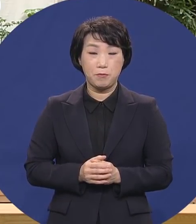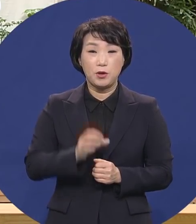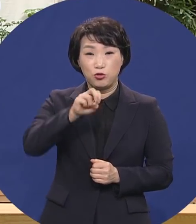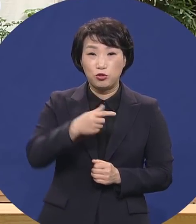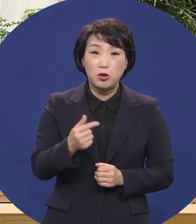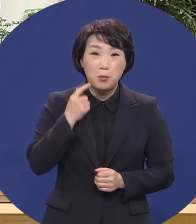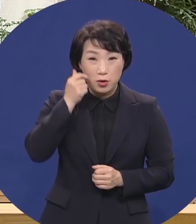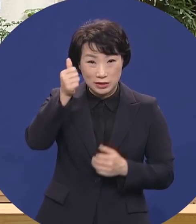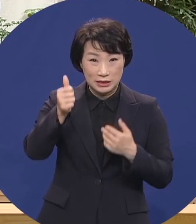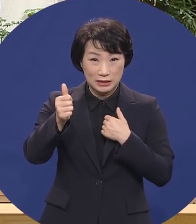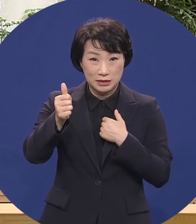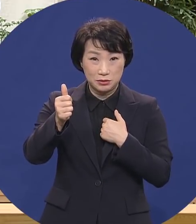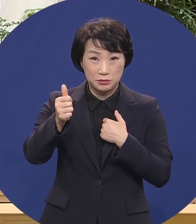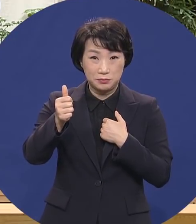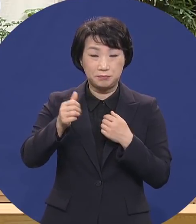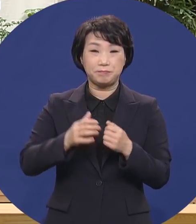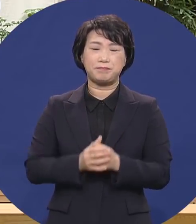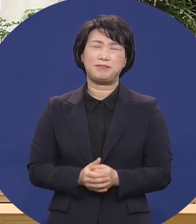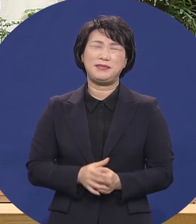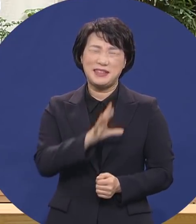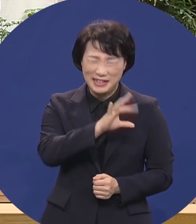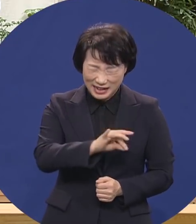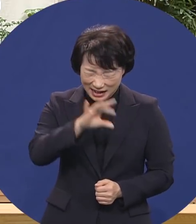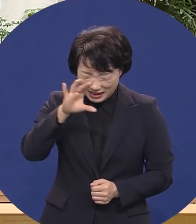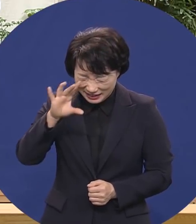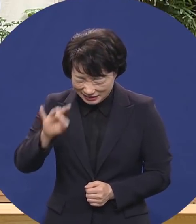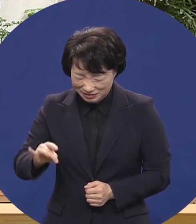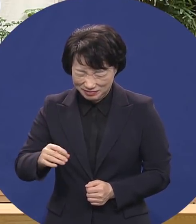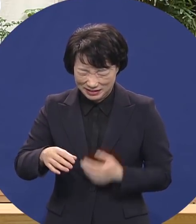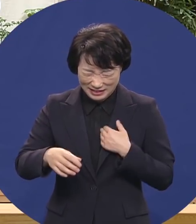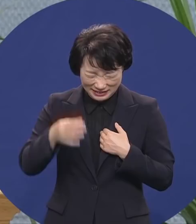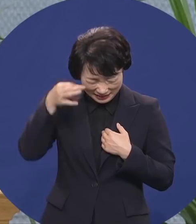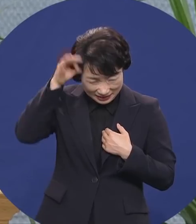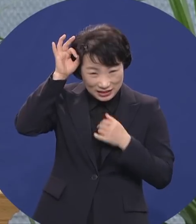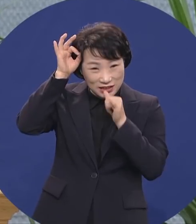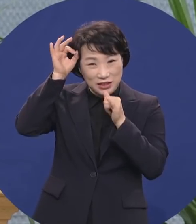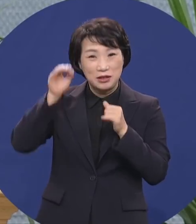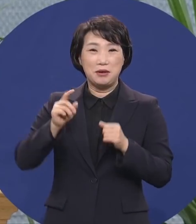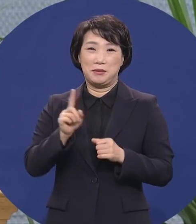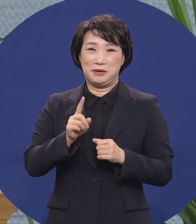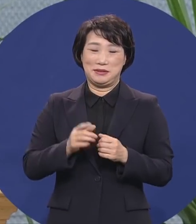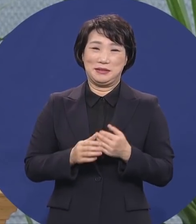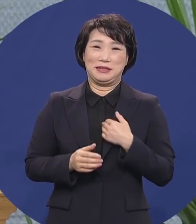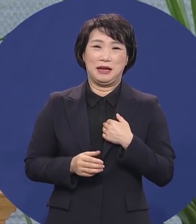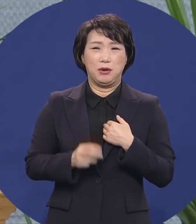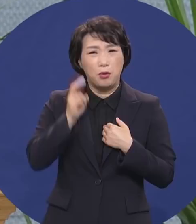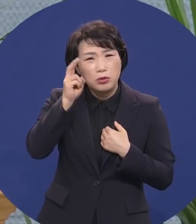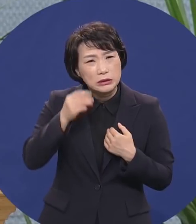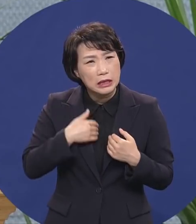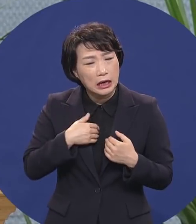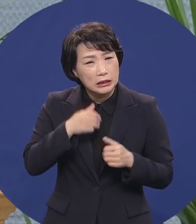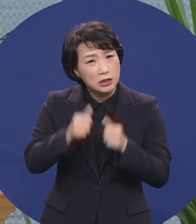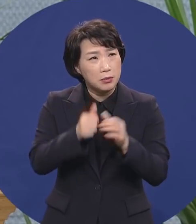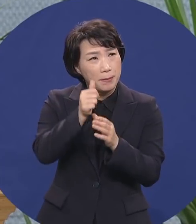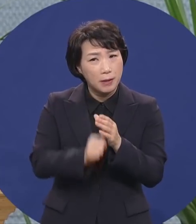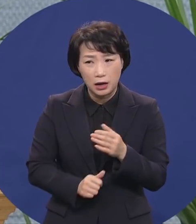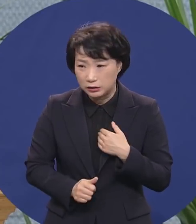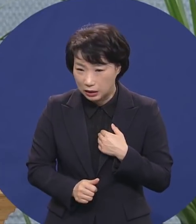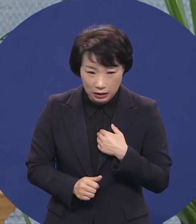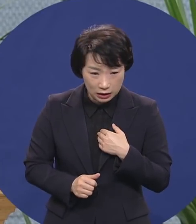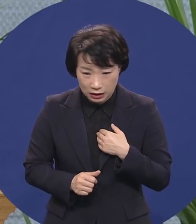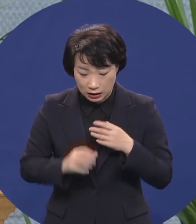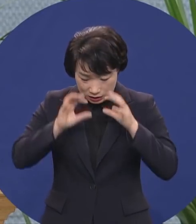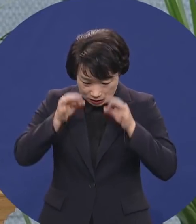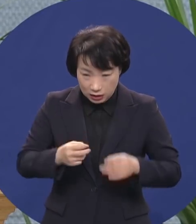윤석열 목사도 가끔 그런 생각을 해요. 혹시 내가 시험 들어있지 않는가?